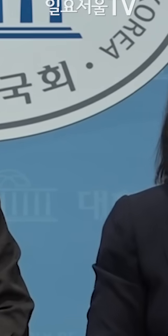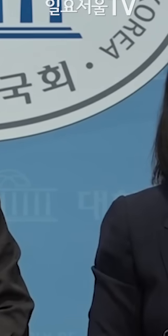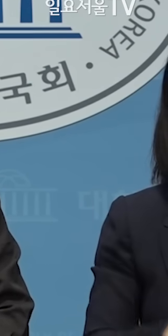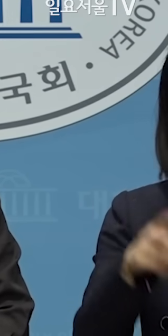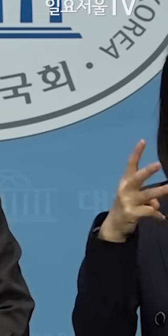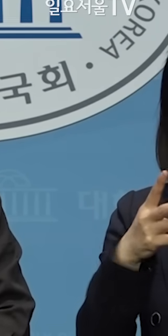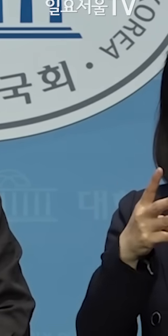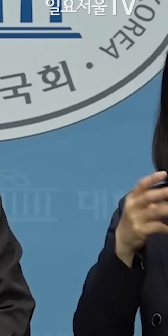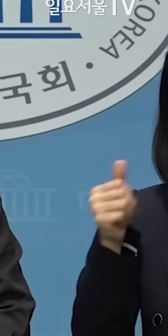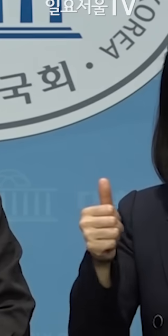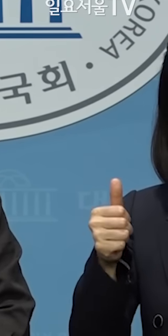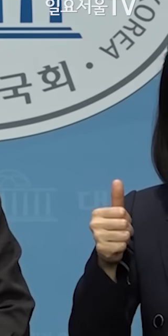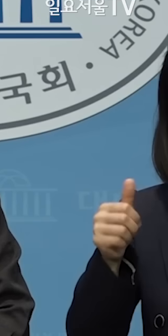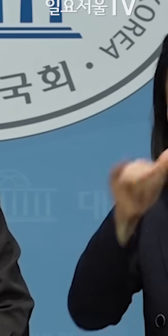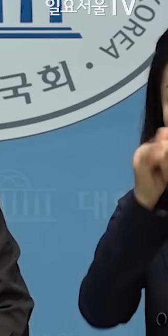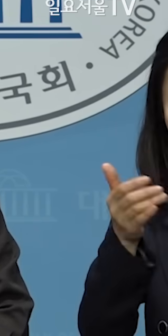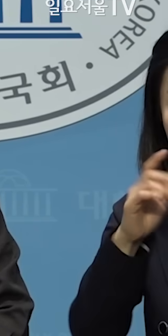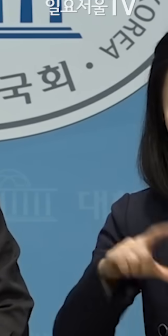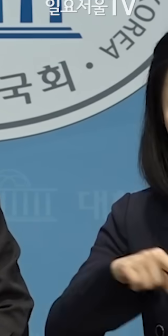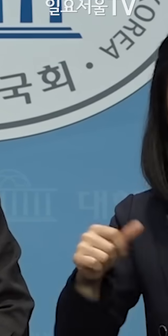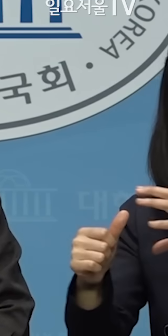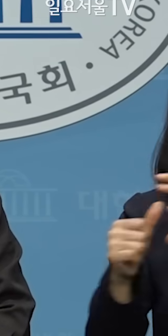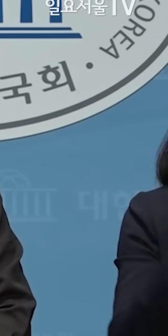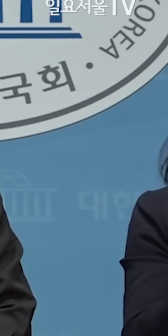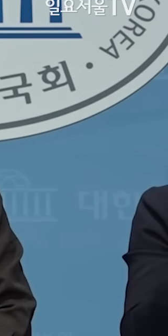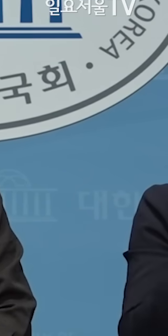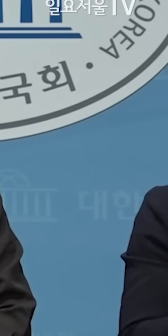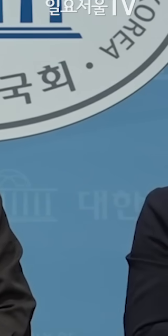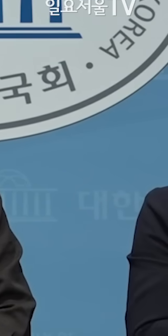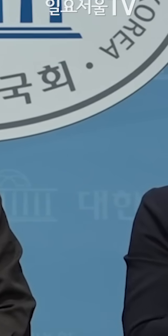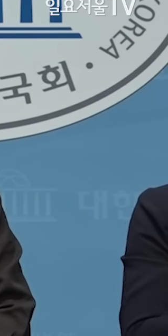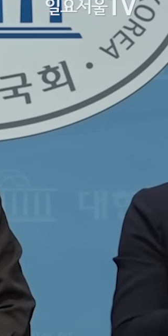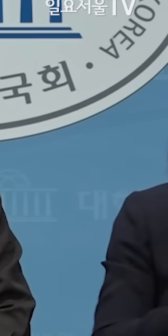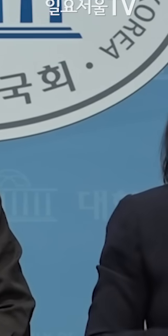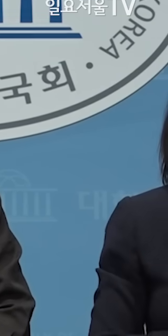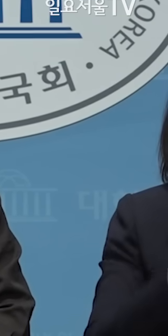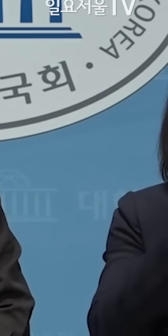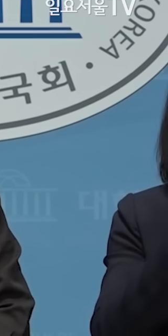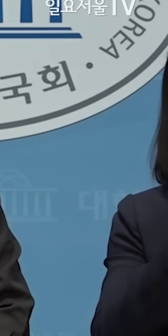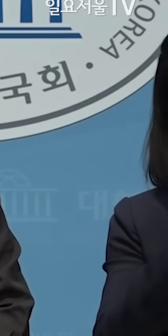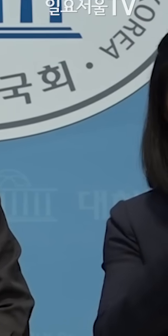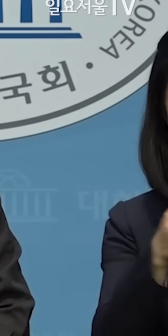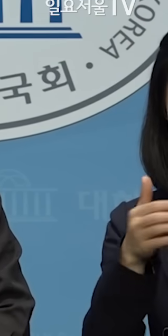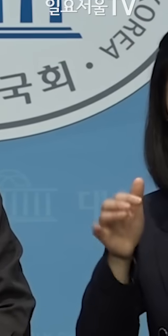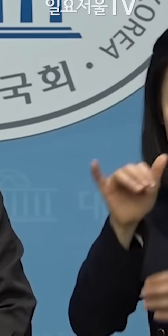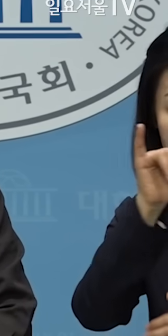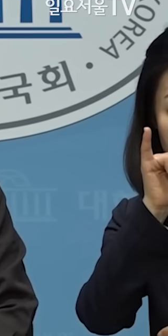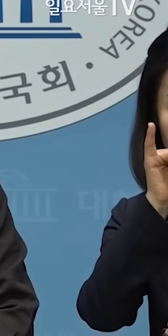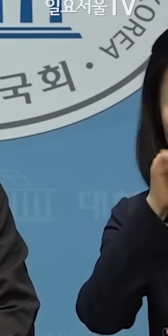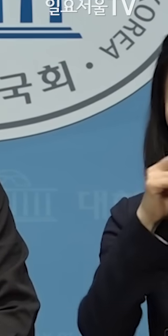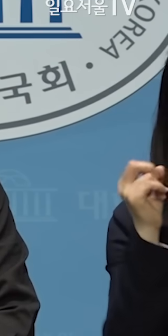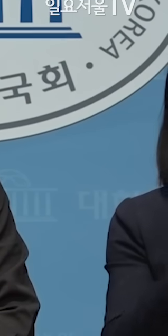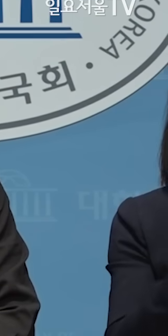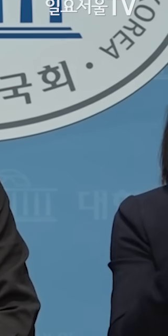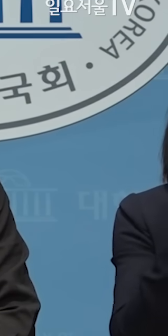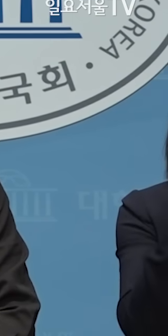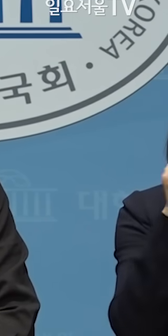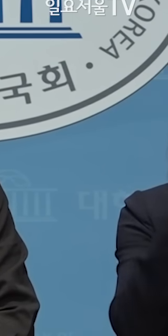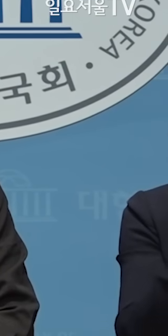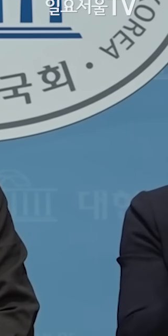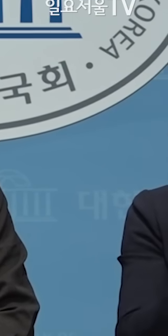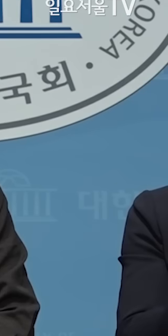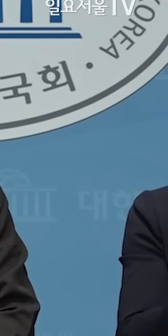받아야 함에도 오히려이를 정치적으로 활용하여 대대적인 공세를 펼쳤습니다 또한 서울대의